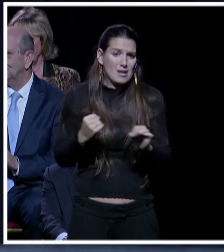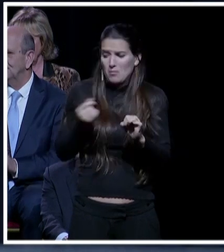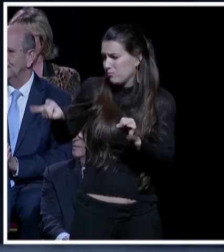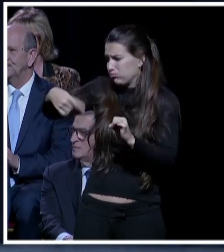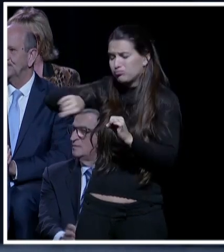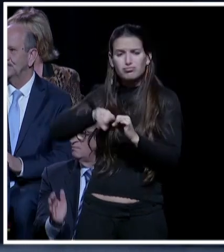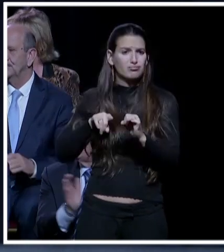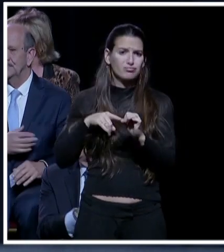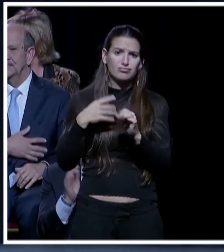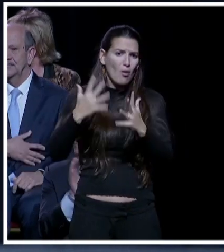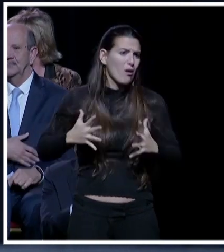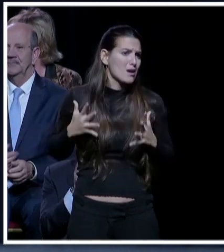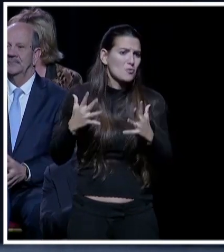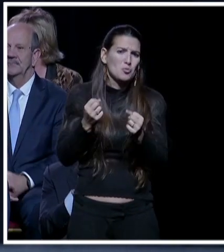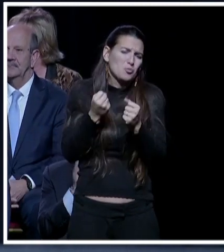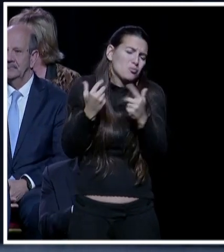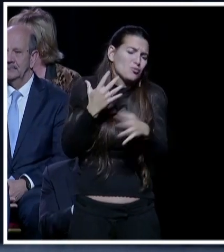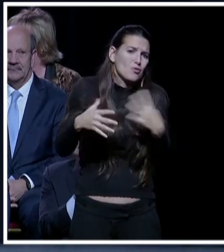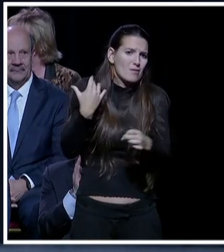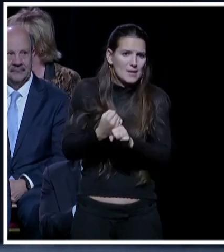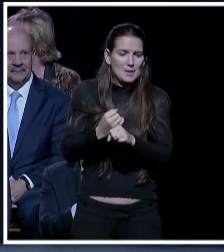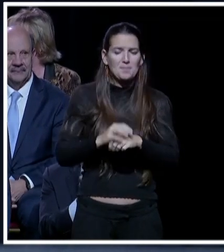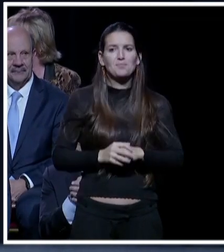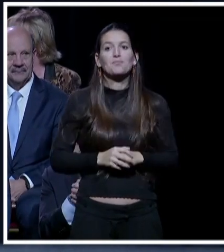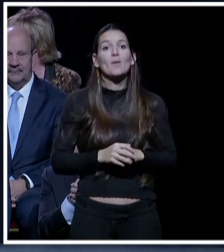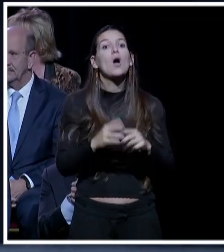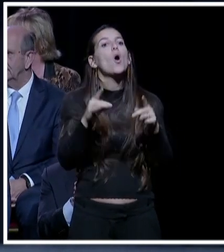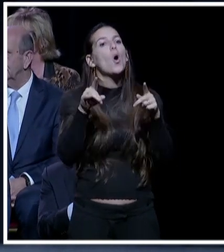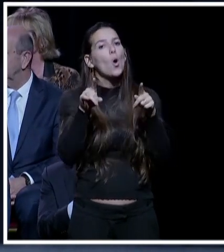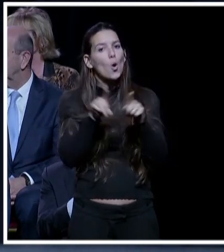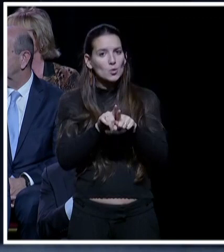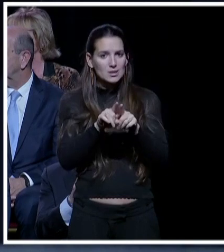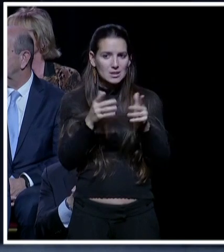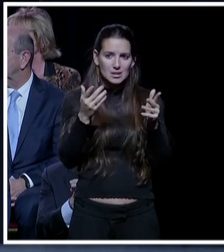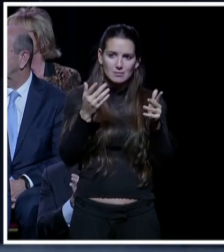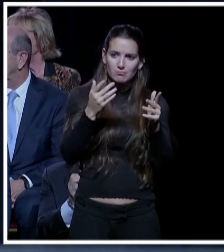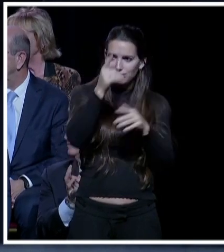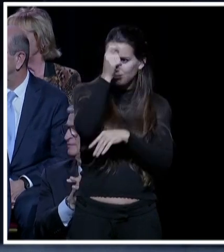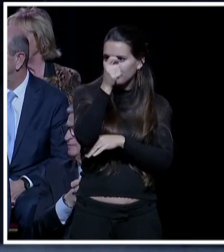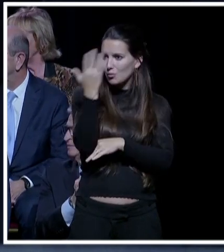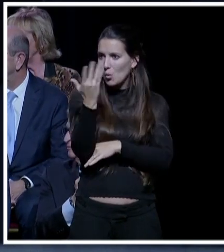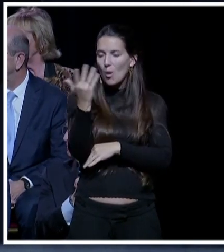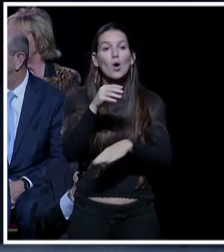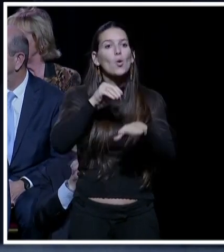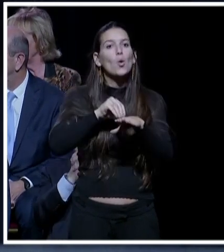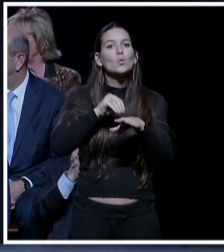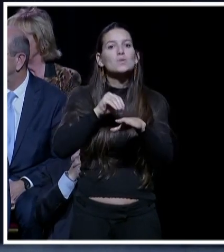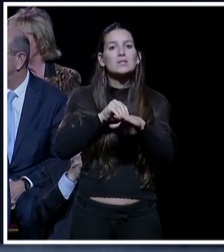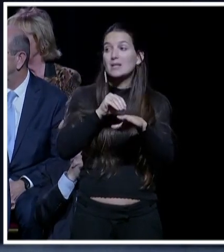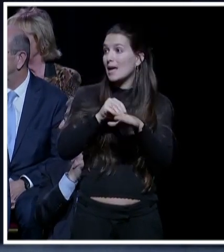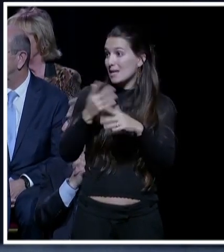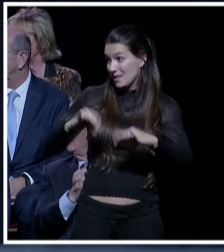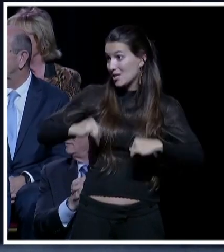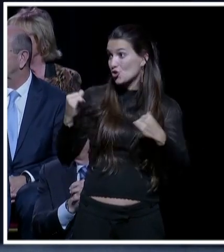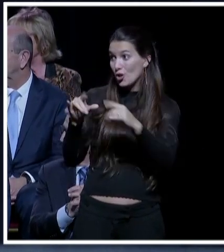d'années. Et puis... On va féliciter leur successeur, puisque nous avons le Conseil municipal des jeunes qui est là aussi, que